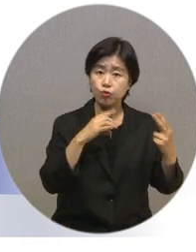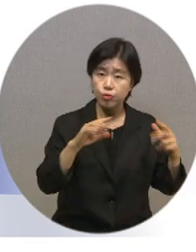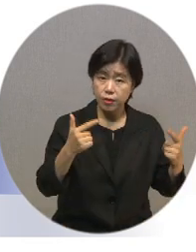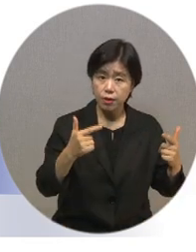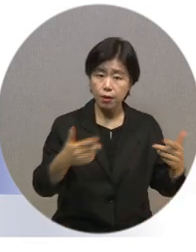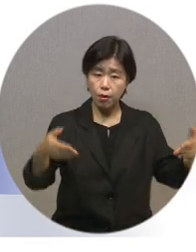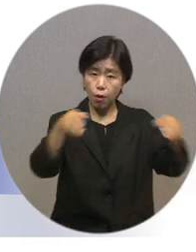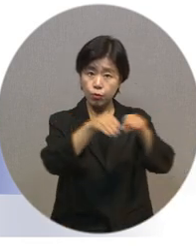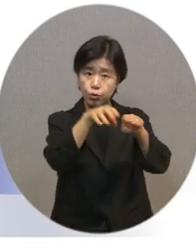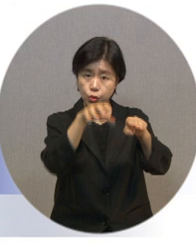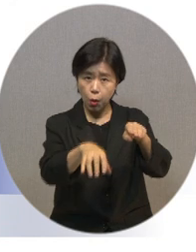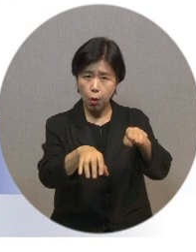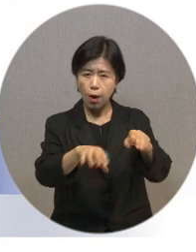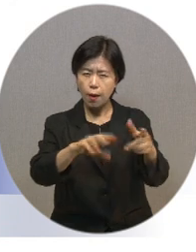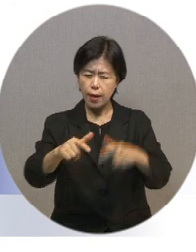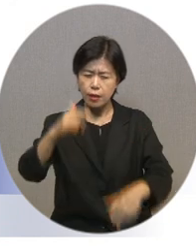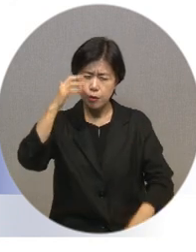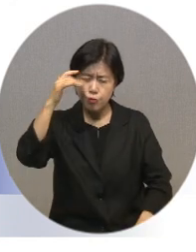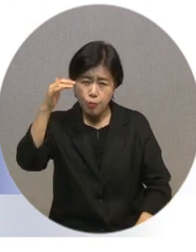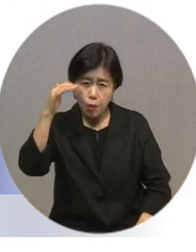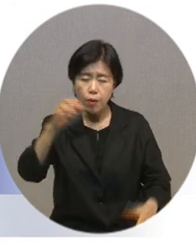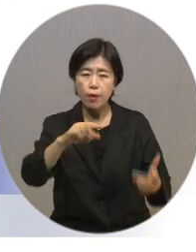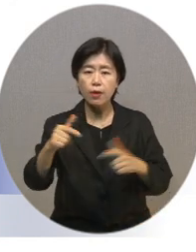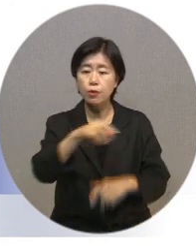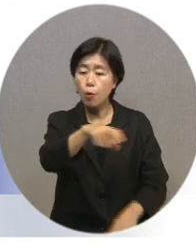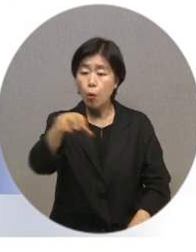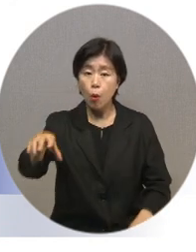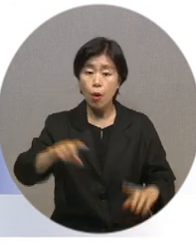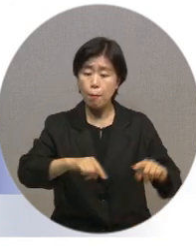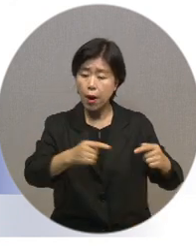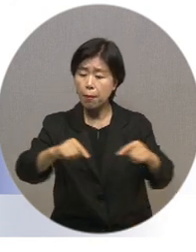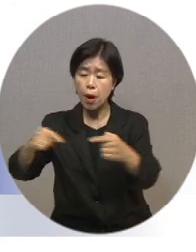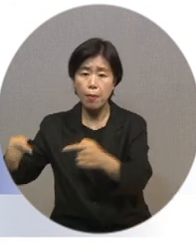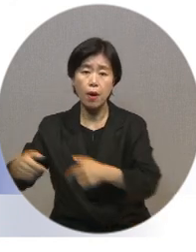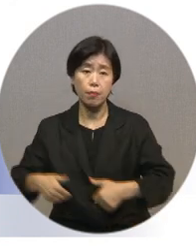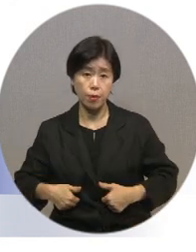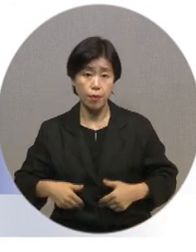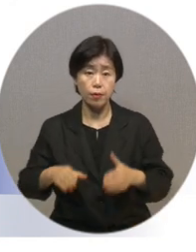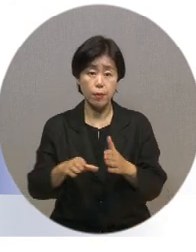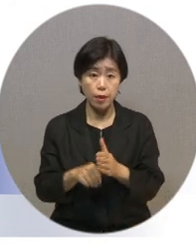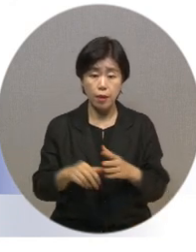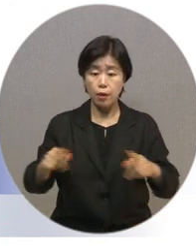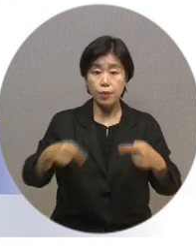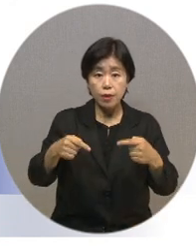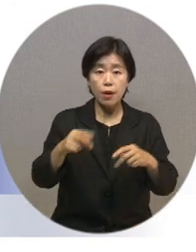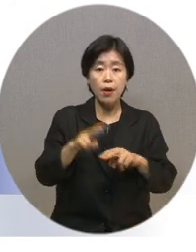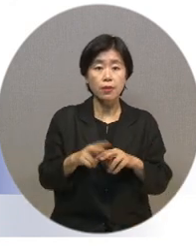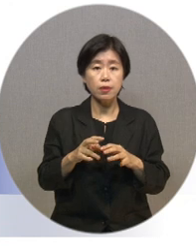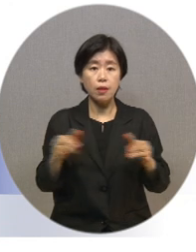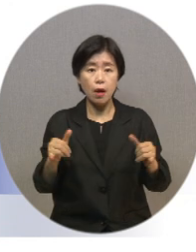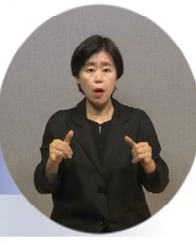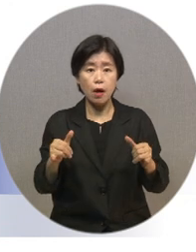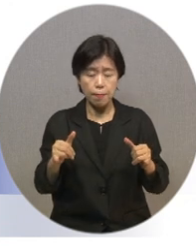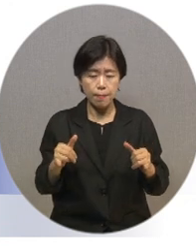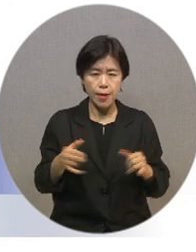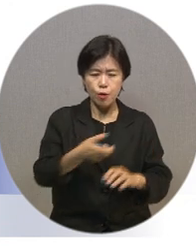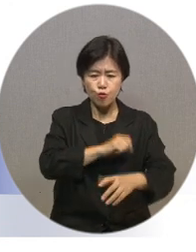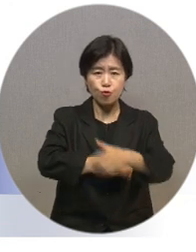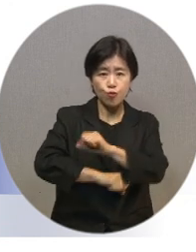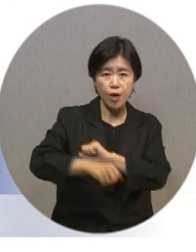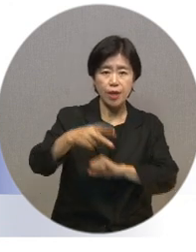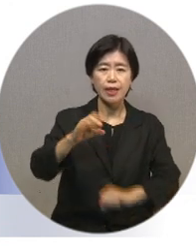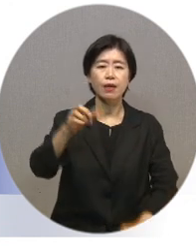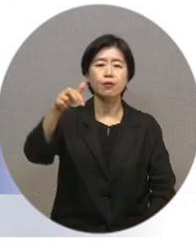건물내에 추모실 등을 이용해야 한다는 점을 고려할 때 휠체어 사용자가 주도적으로 상주 역할을 하기가